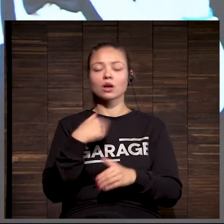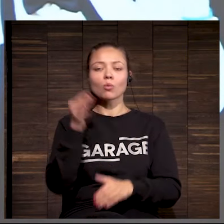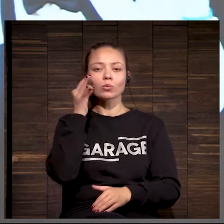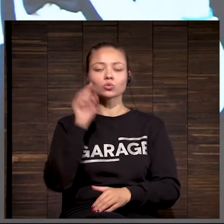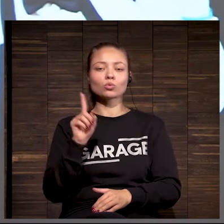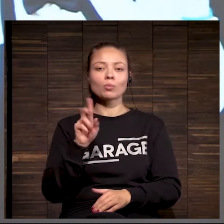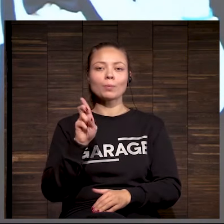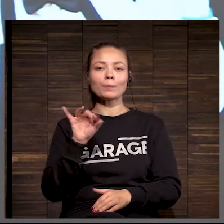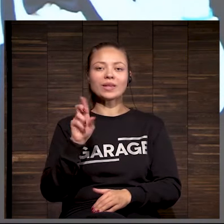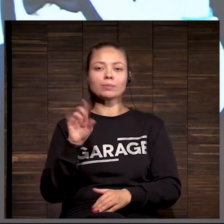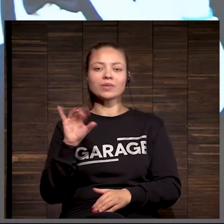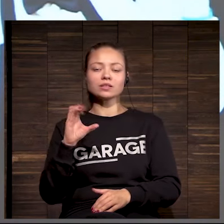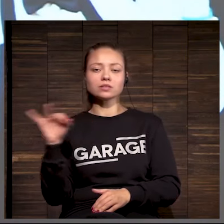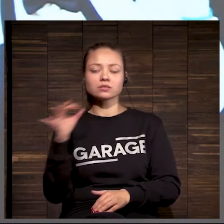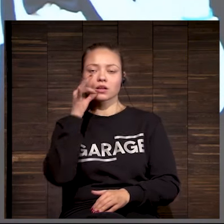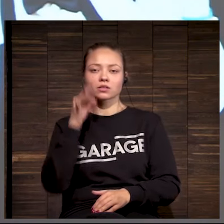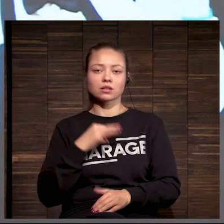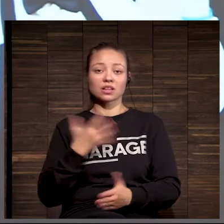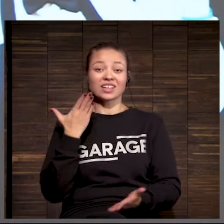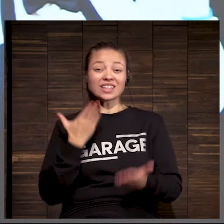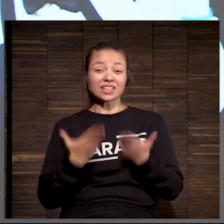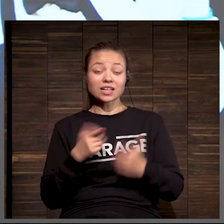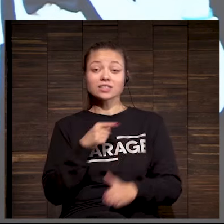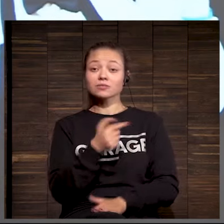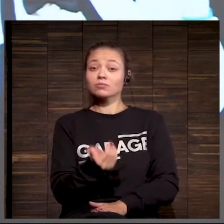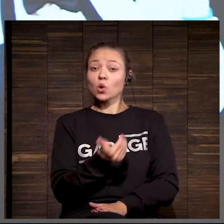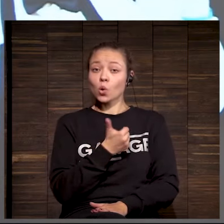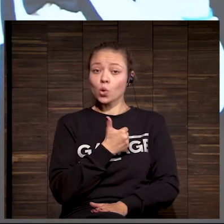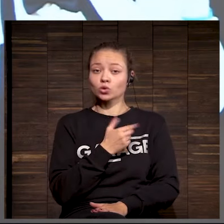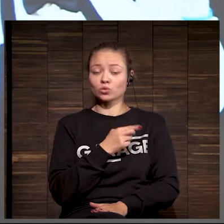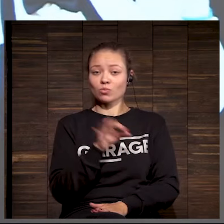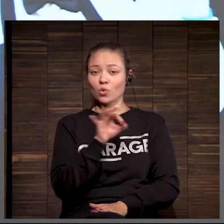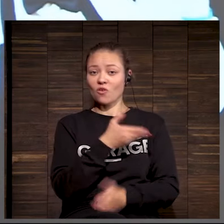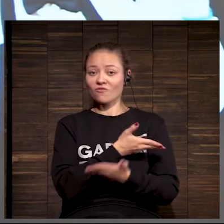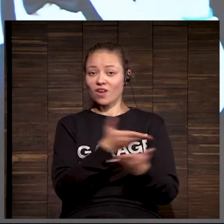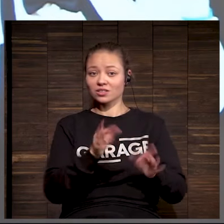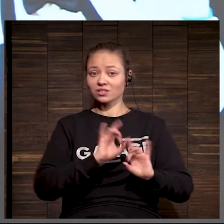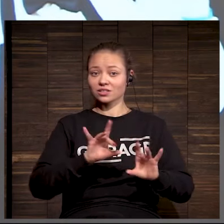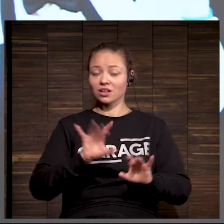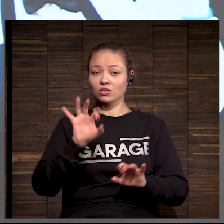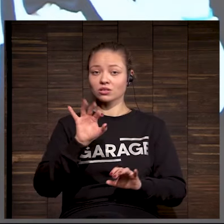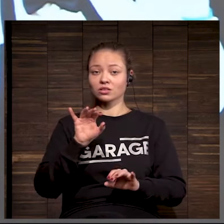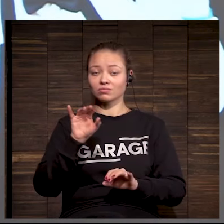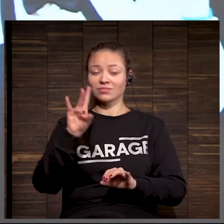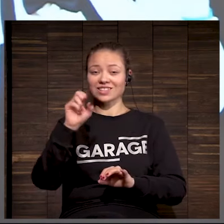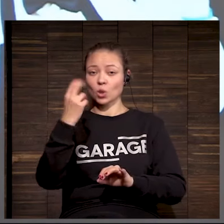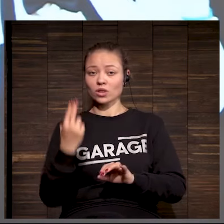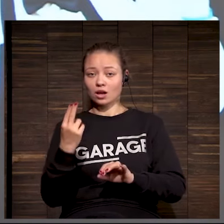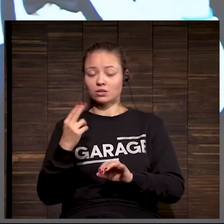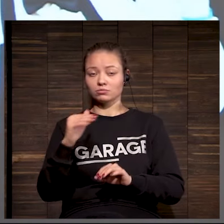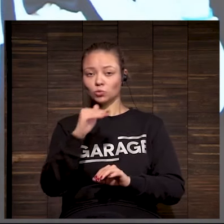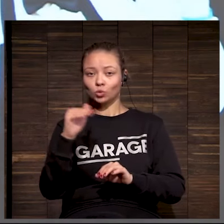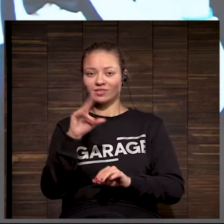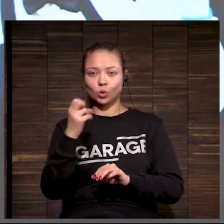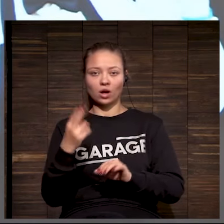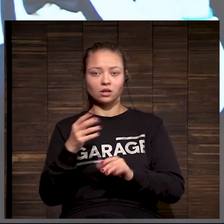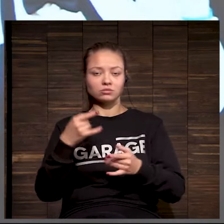би-би-си мне сказала если уж хочешь чтобы при вас рассказали на национальном уровне на национальном телевидении